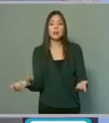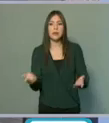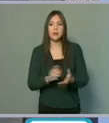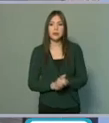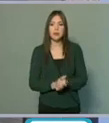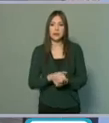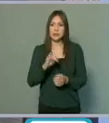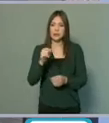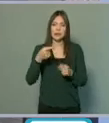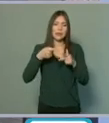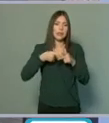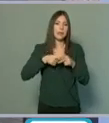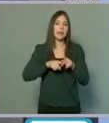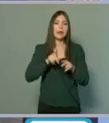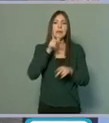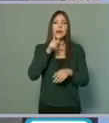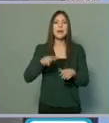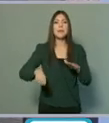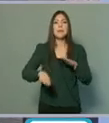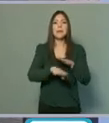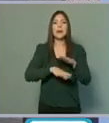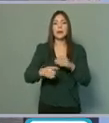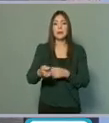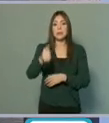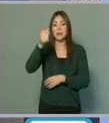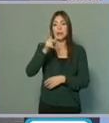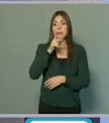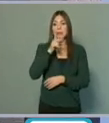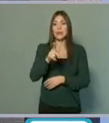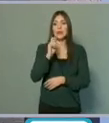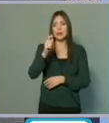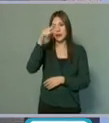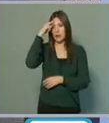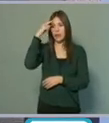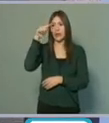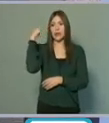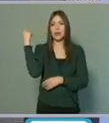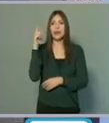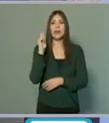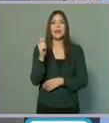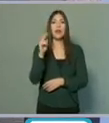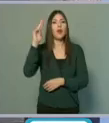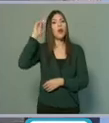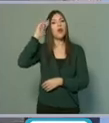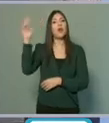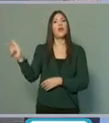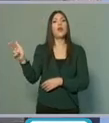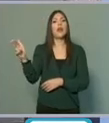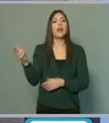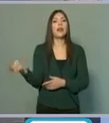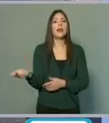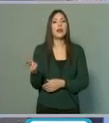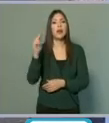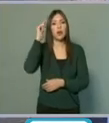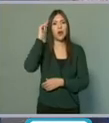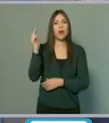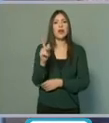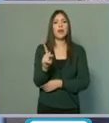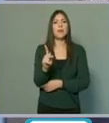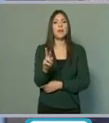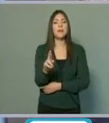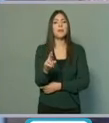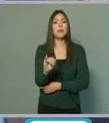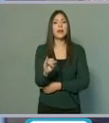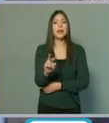empezar con algo básico, y la primera palabra que vamos a aprender hoy, es lo más sencillo, es hola. Hola, que es привет. Vamos